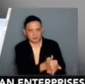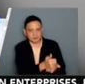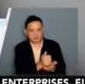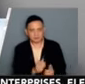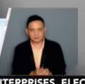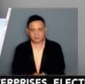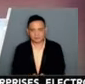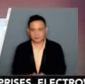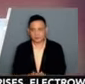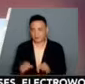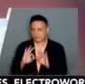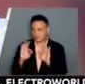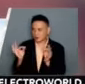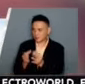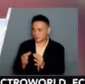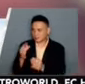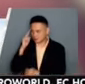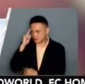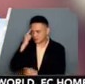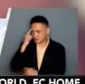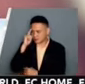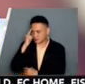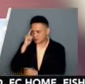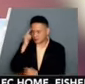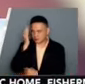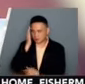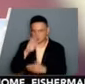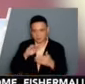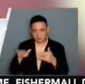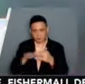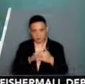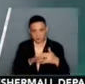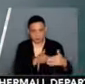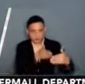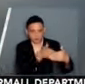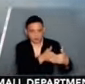kaanak ng biktima kung magsasampa sila ng reklamo laban sa